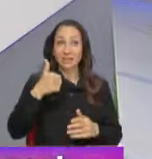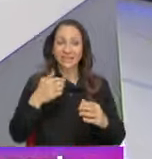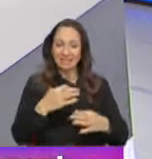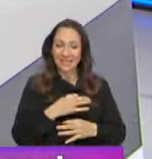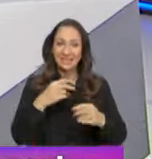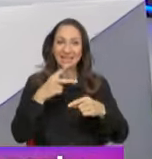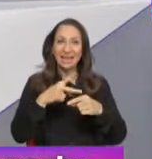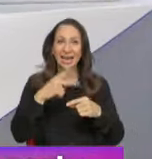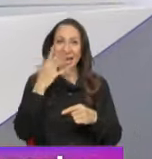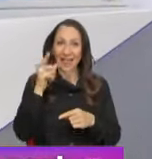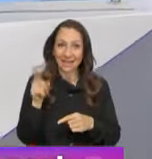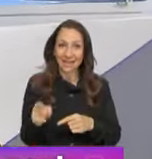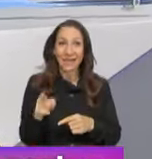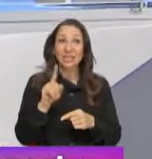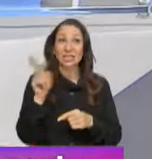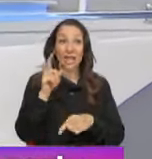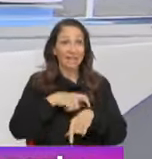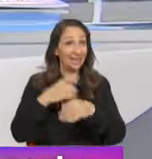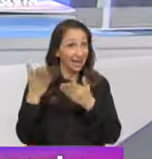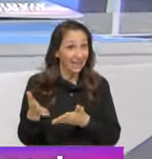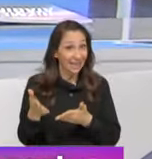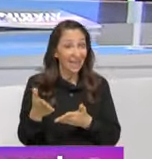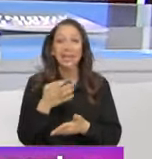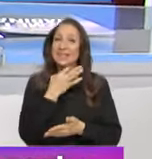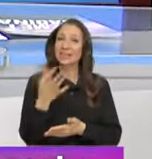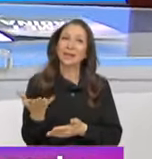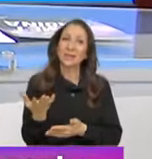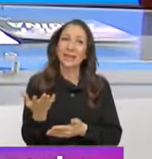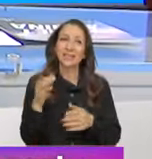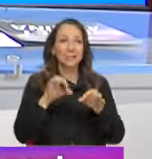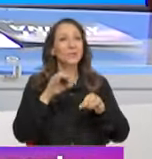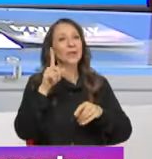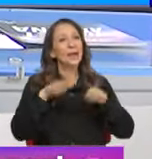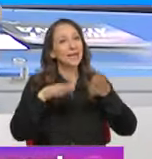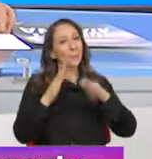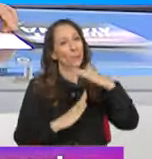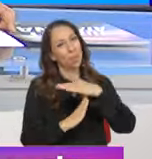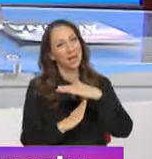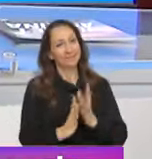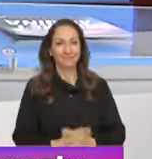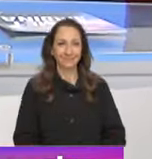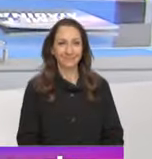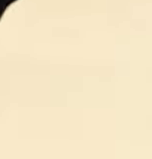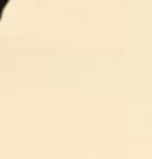sayın Zeydan Karalar çalar saatte ydi Teşekkürler ve şimdi bir